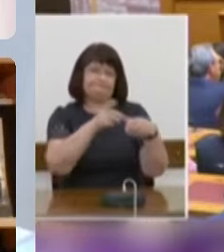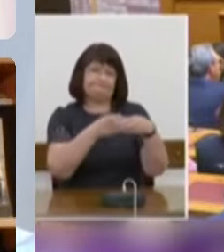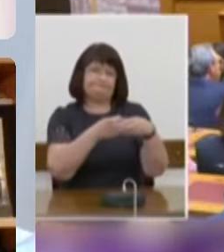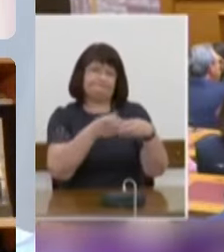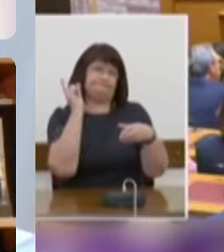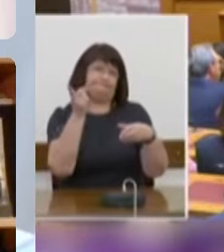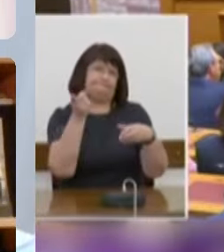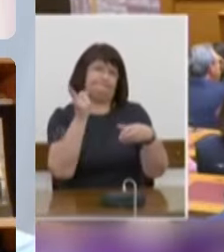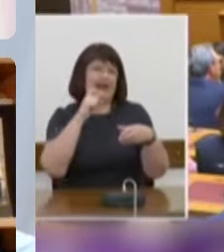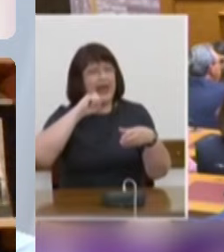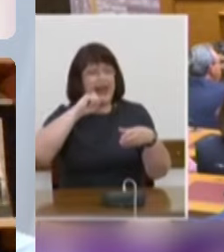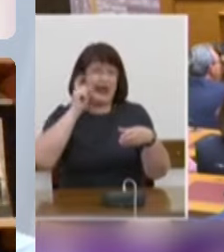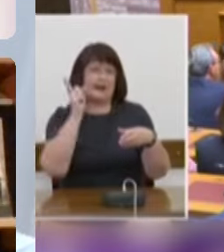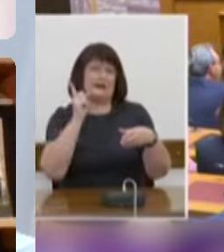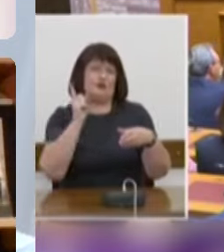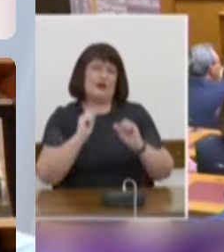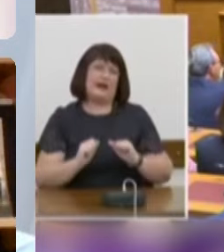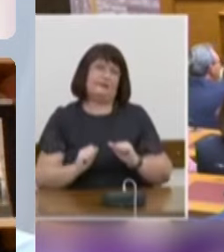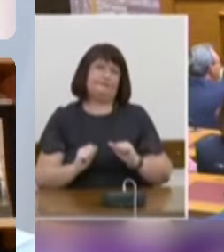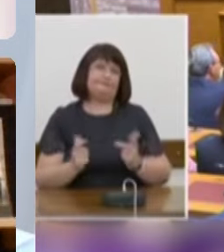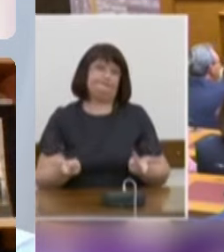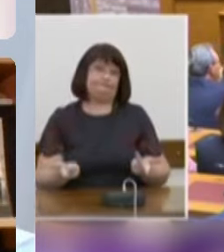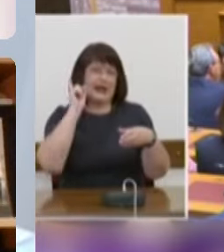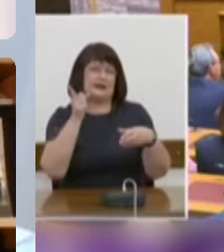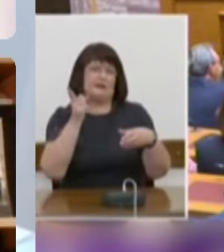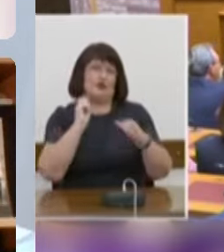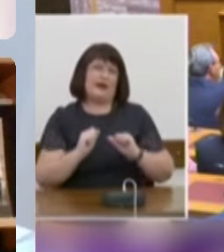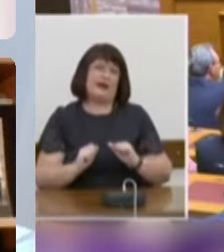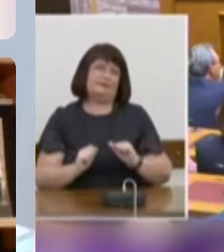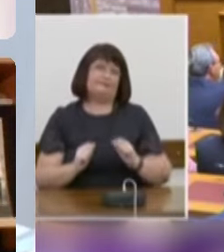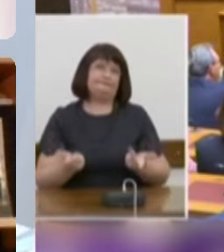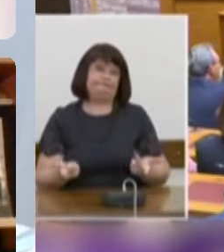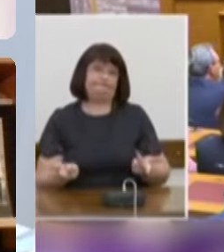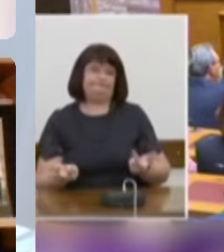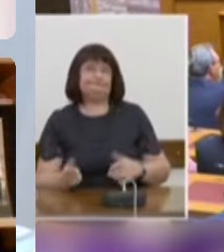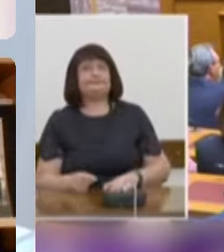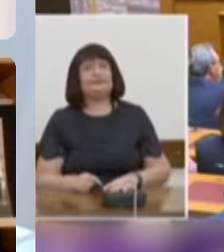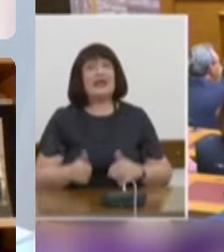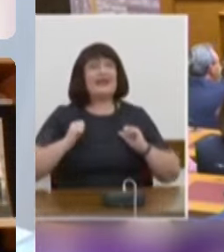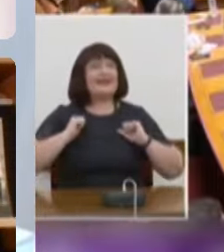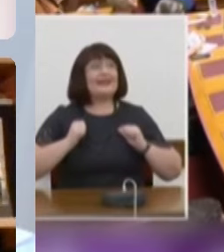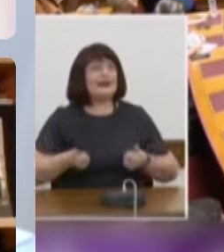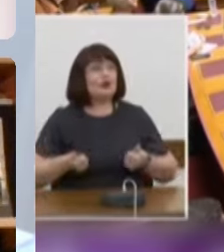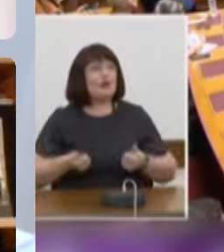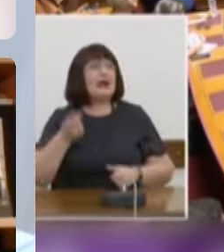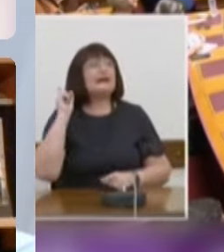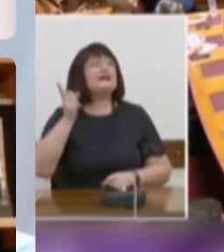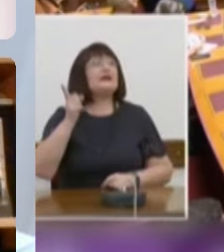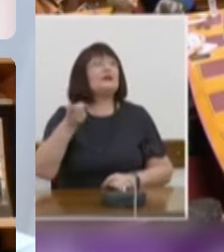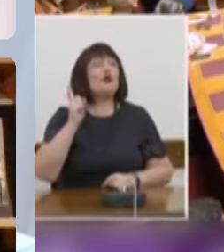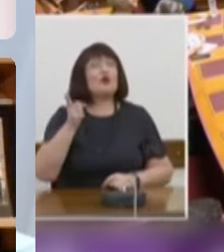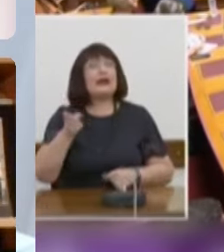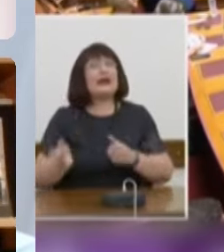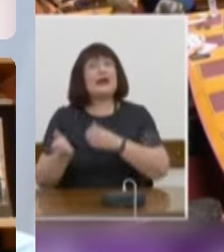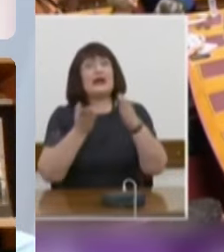εφαρμογές και με τη διδασκαλία στα σχολεία και με την κουλτούρα που απλώνεις. Δεν μπορεί να έχεις μια σεξιστική